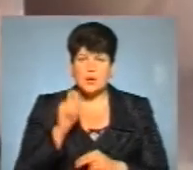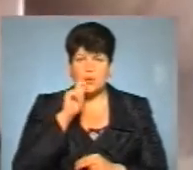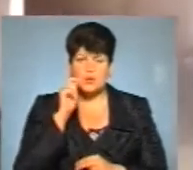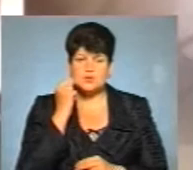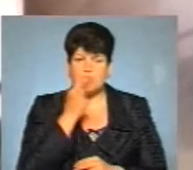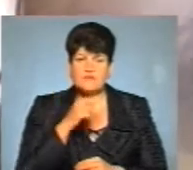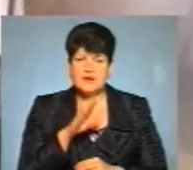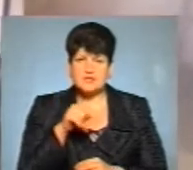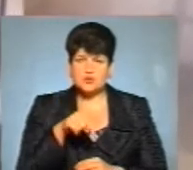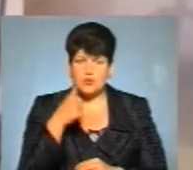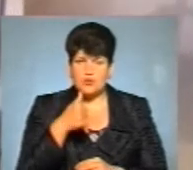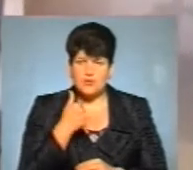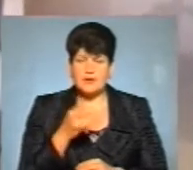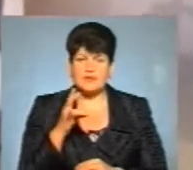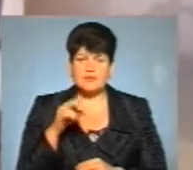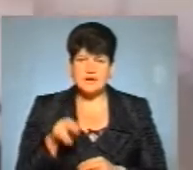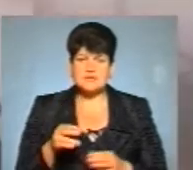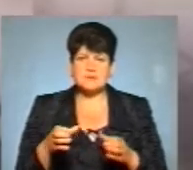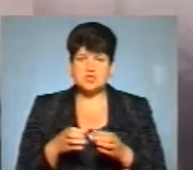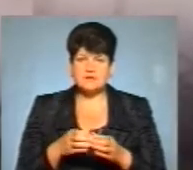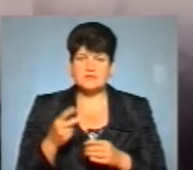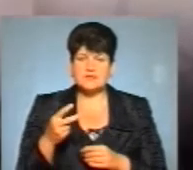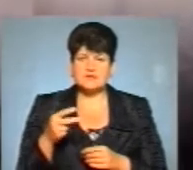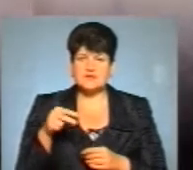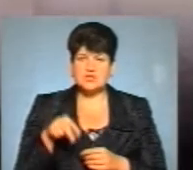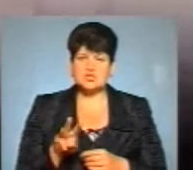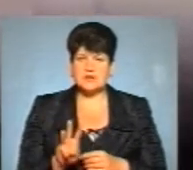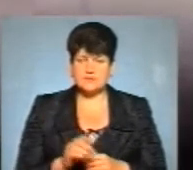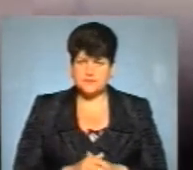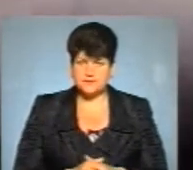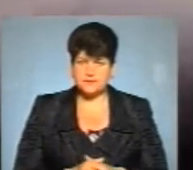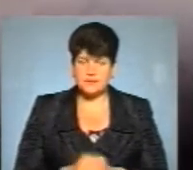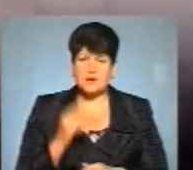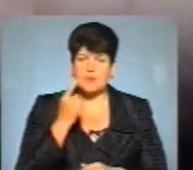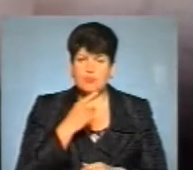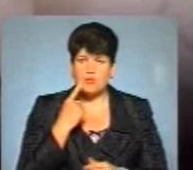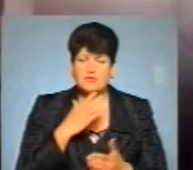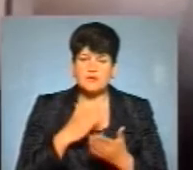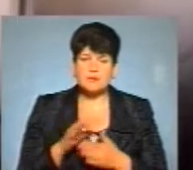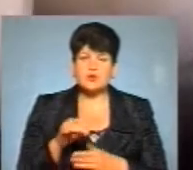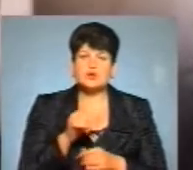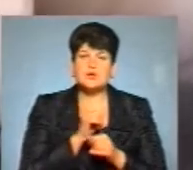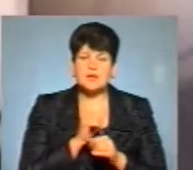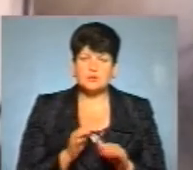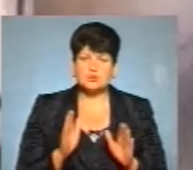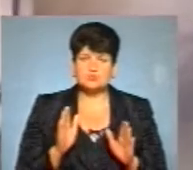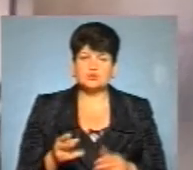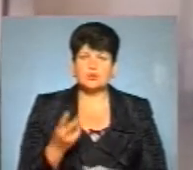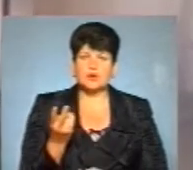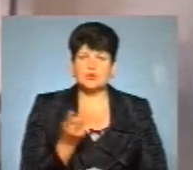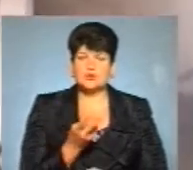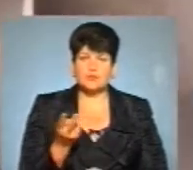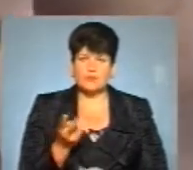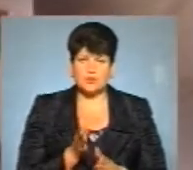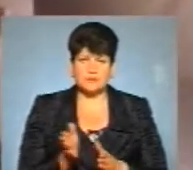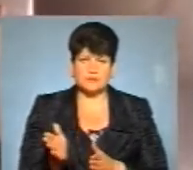року, а нацменшини – з 2023-го. Мова йдеться про те, що не може бути двох